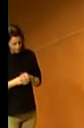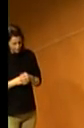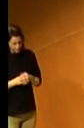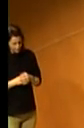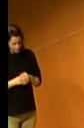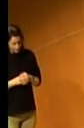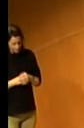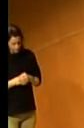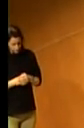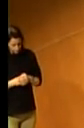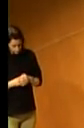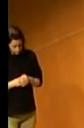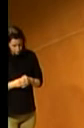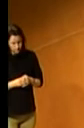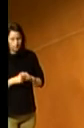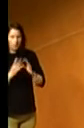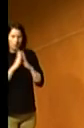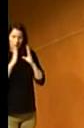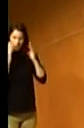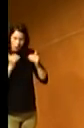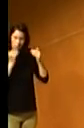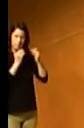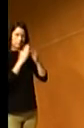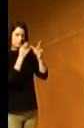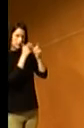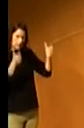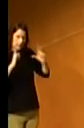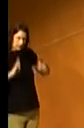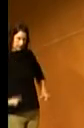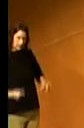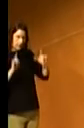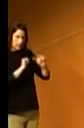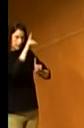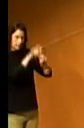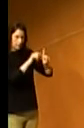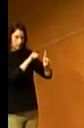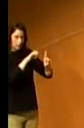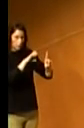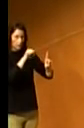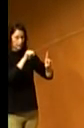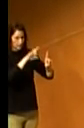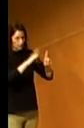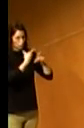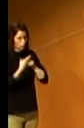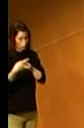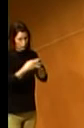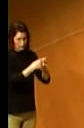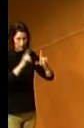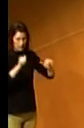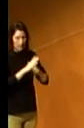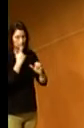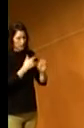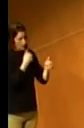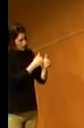Nous avons dans le lycée une AESH mutualisée, c'est-à-dire qu'elle elle suit